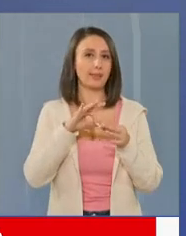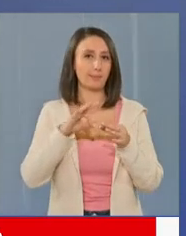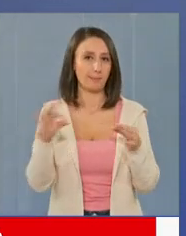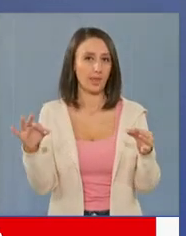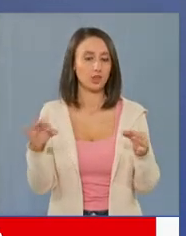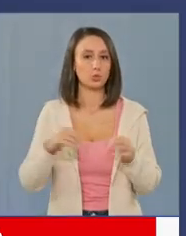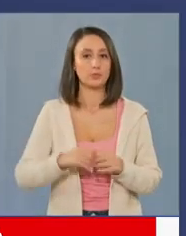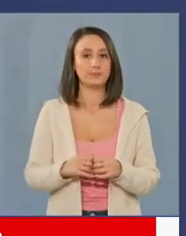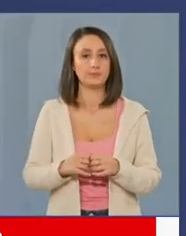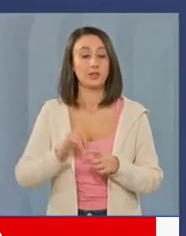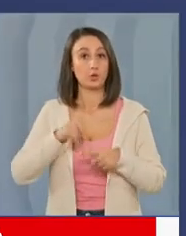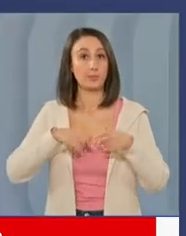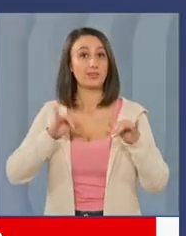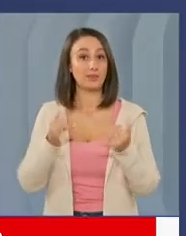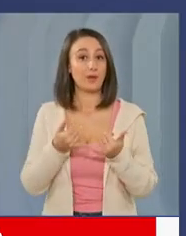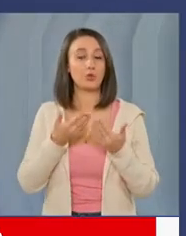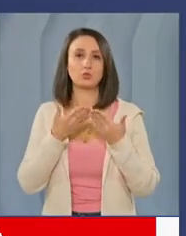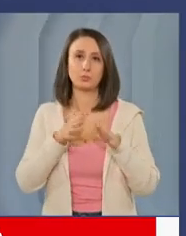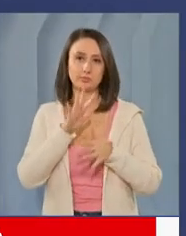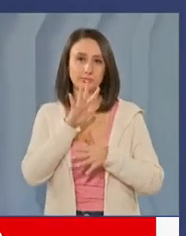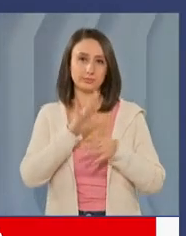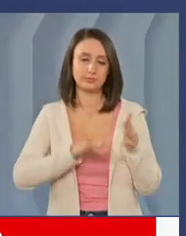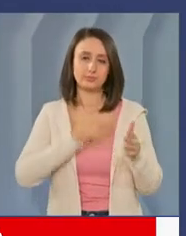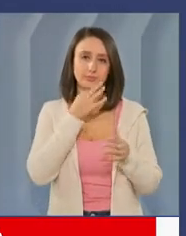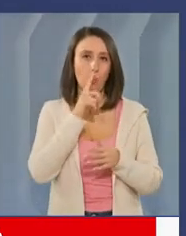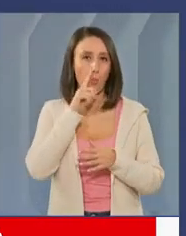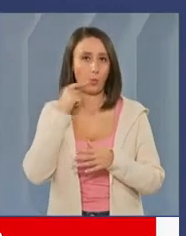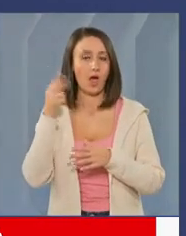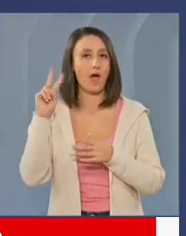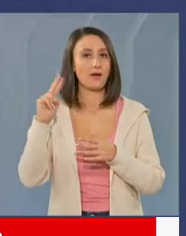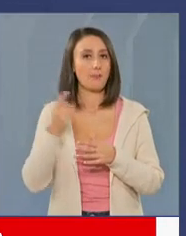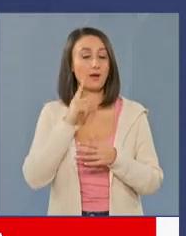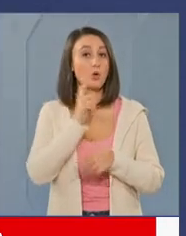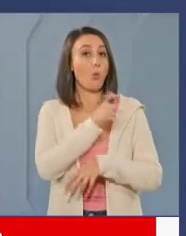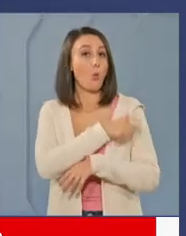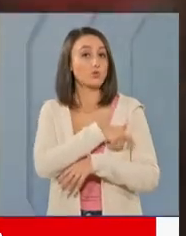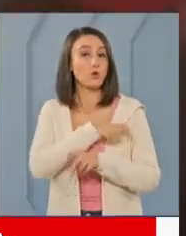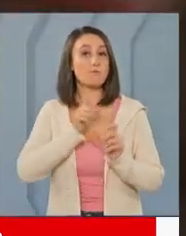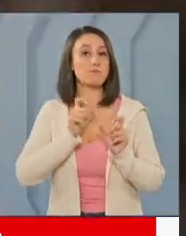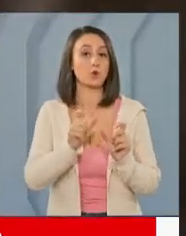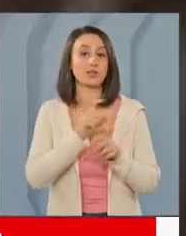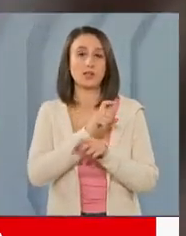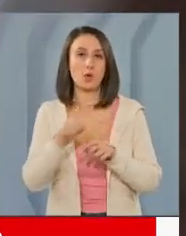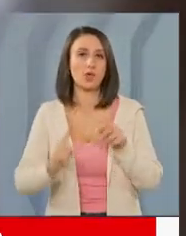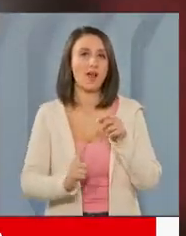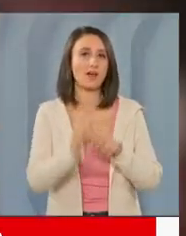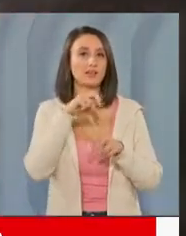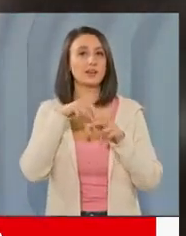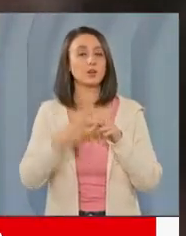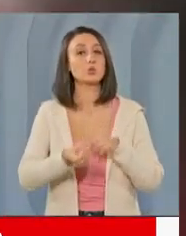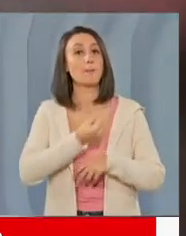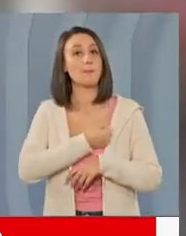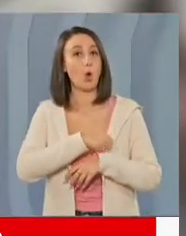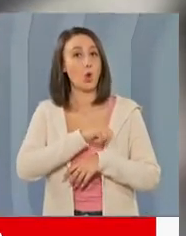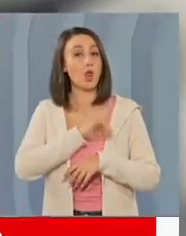în urma incidentului au început să curgă reacțiile Ungaria convocat și ea consiliul de securitate din cauza rachetelor căzute